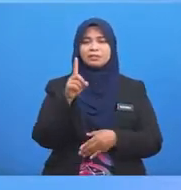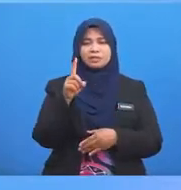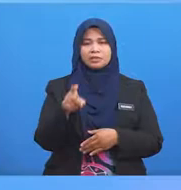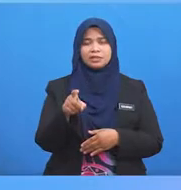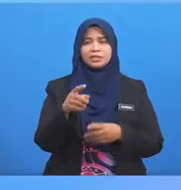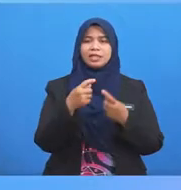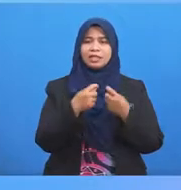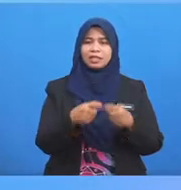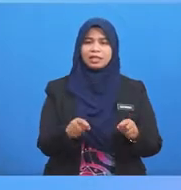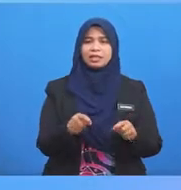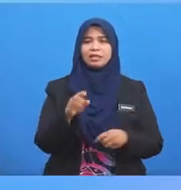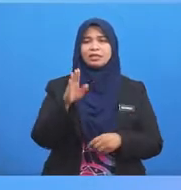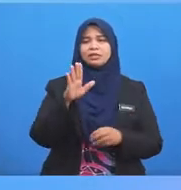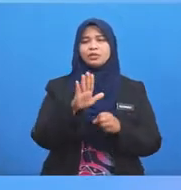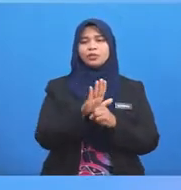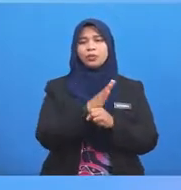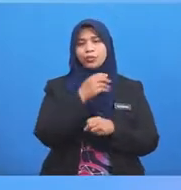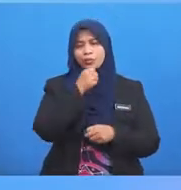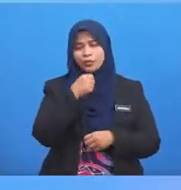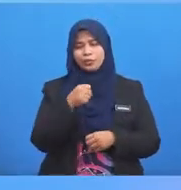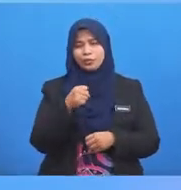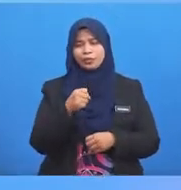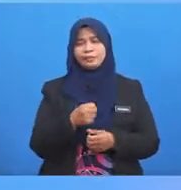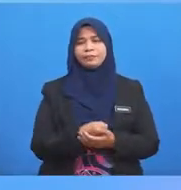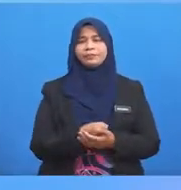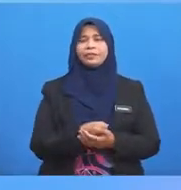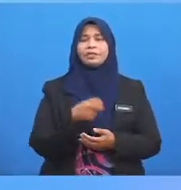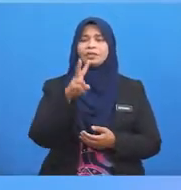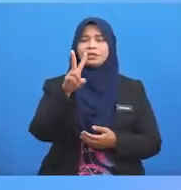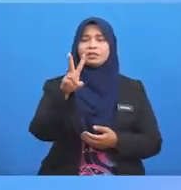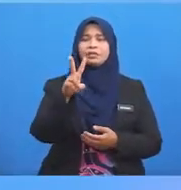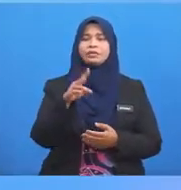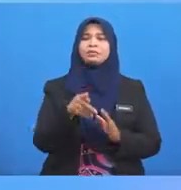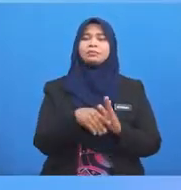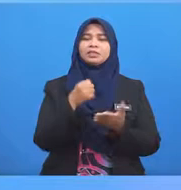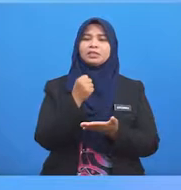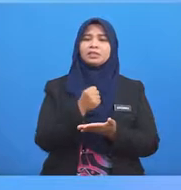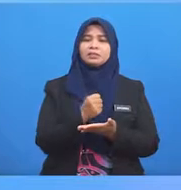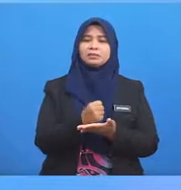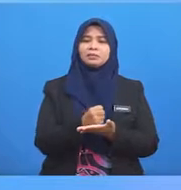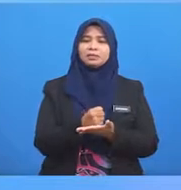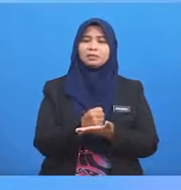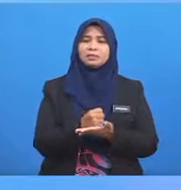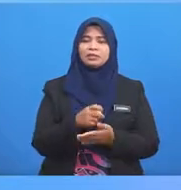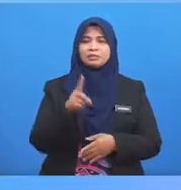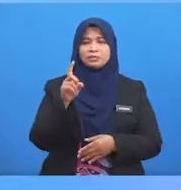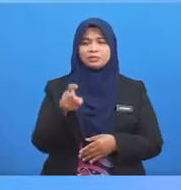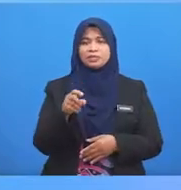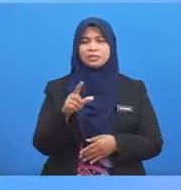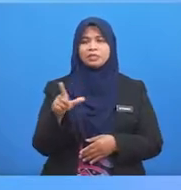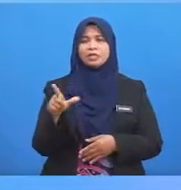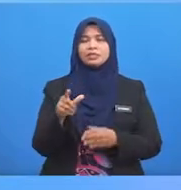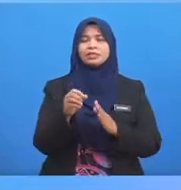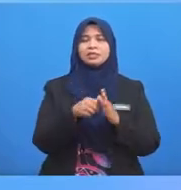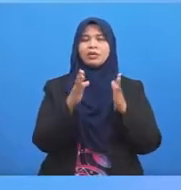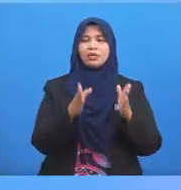mestilah telah baligh. Kedua, penjamin atau Encik Ali tadi hendaklah seorang